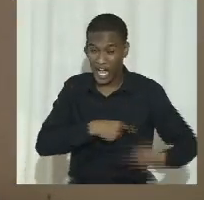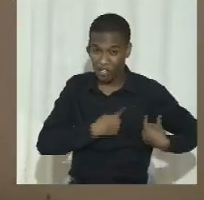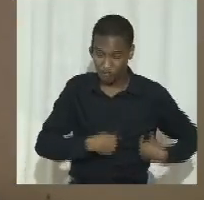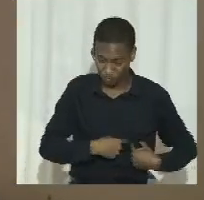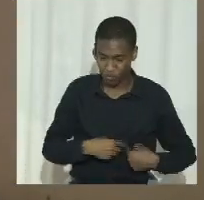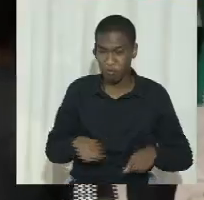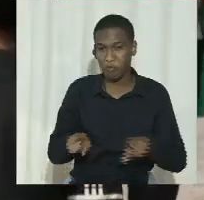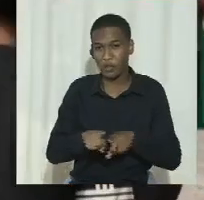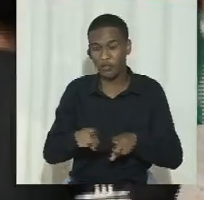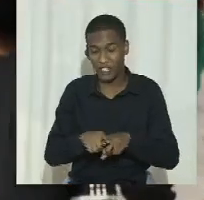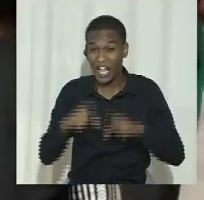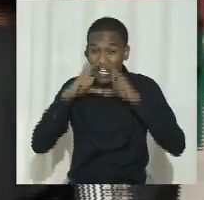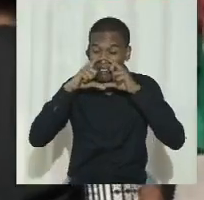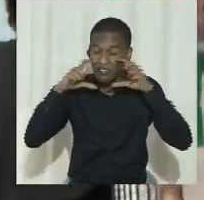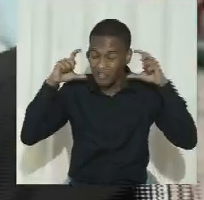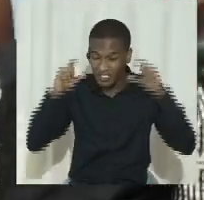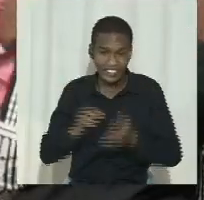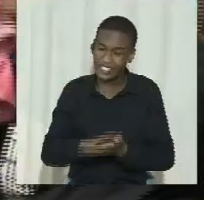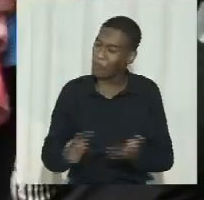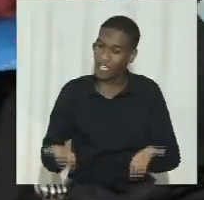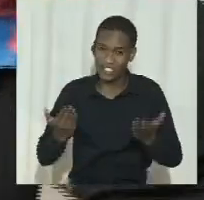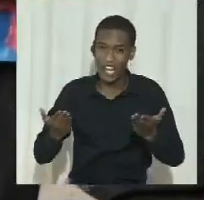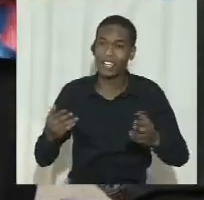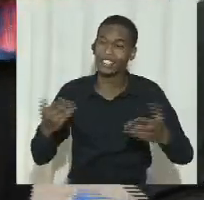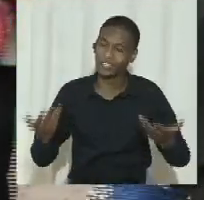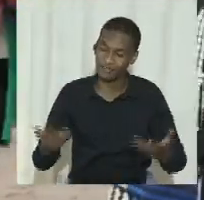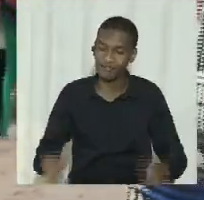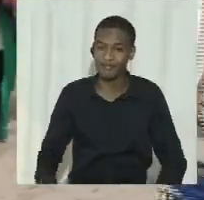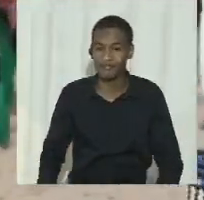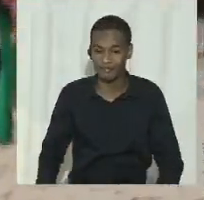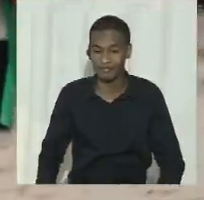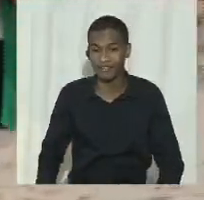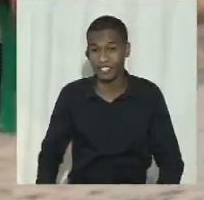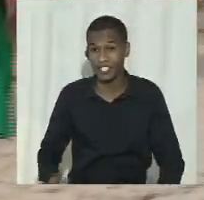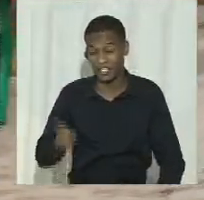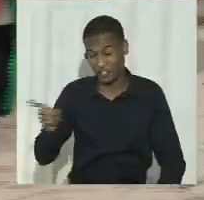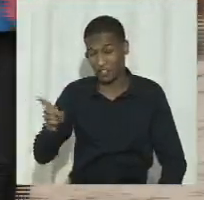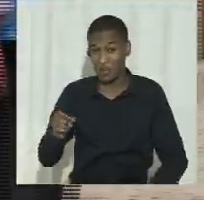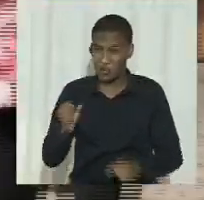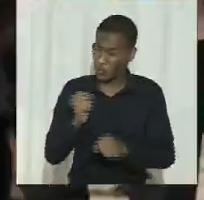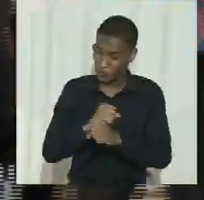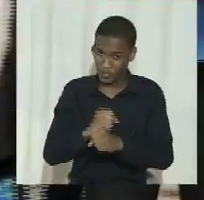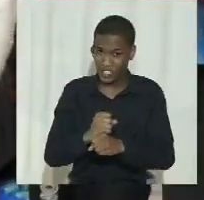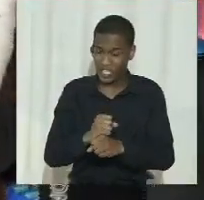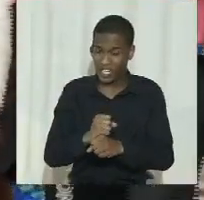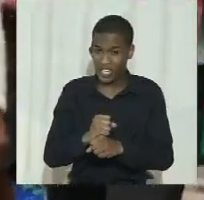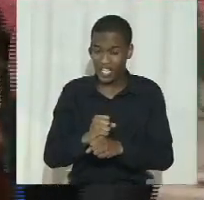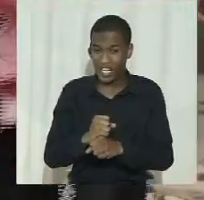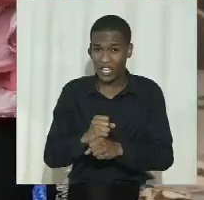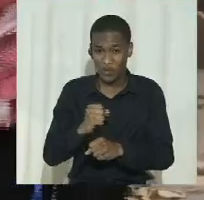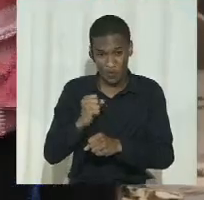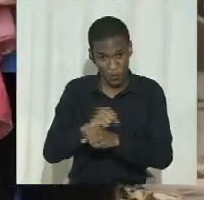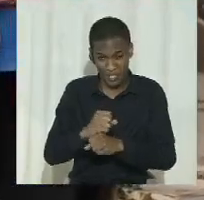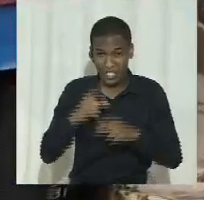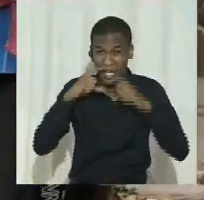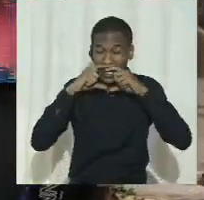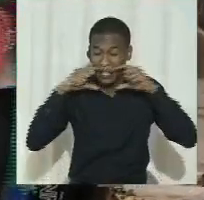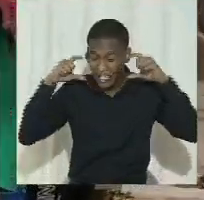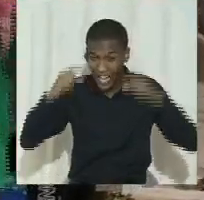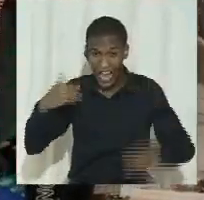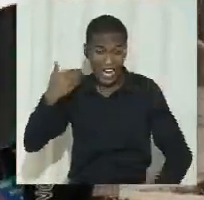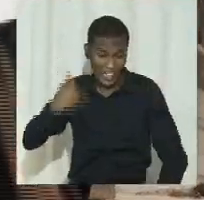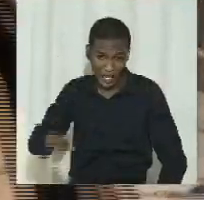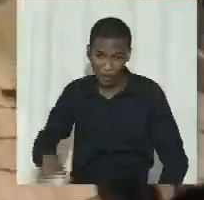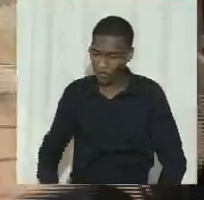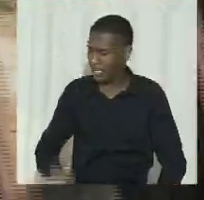daholo ireny tsy ny mesurena geste barrière akoryno esorona fa reo aretina reo a